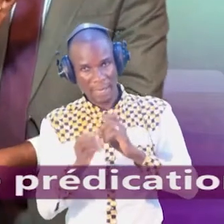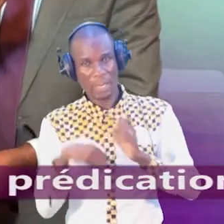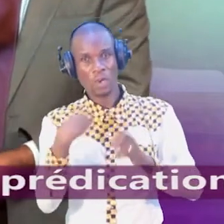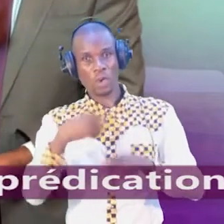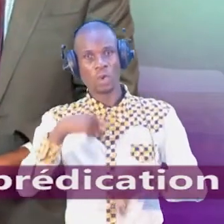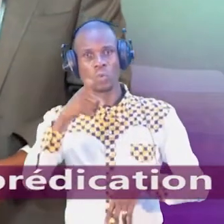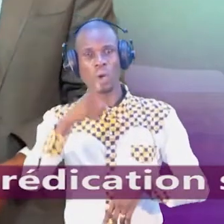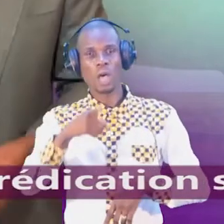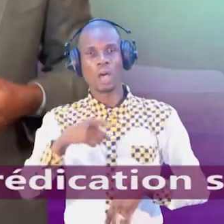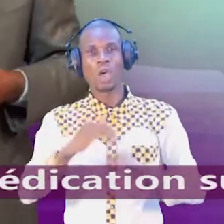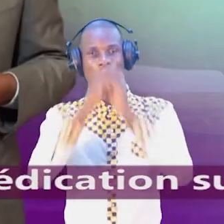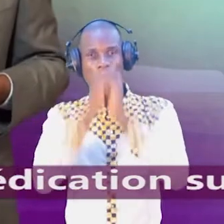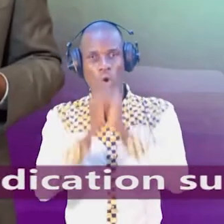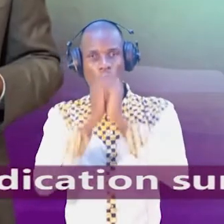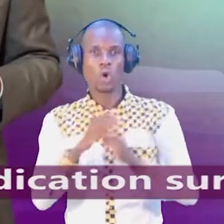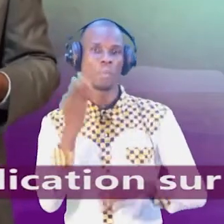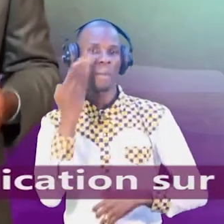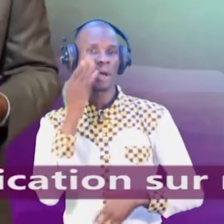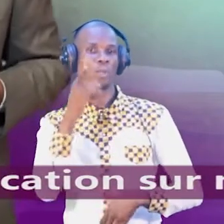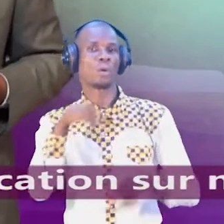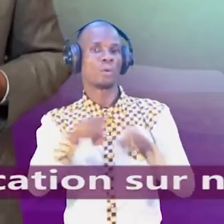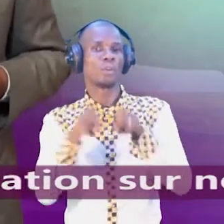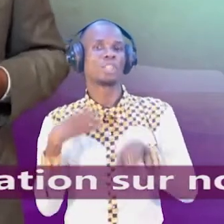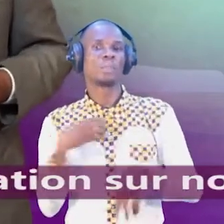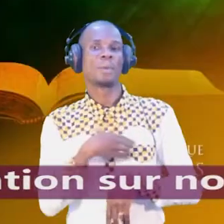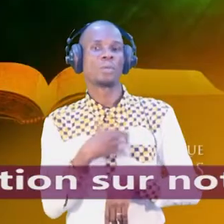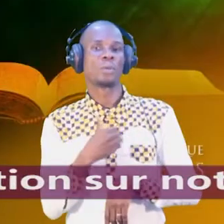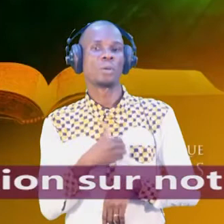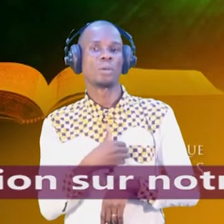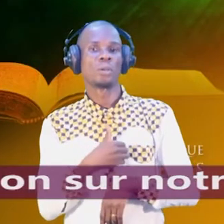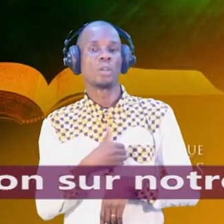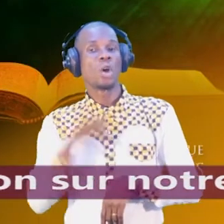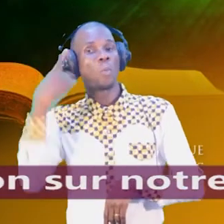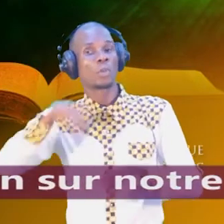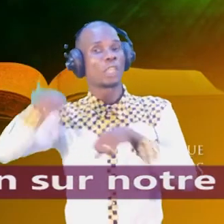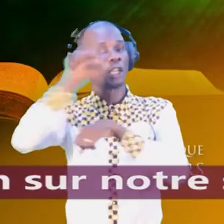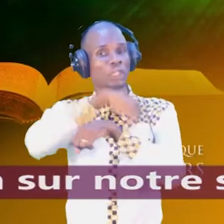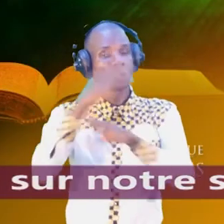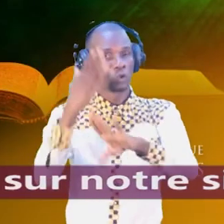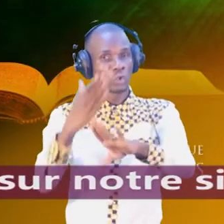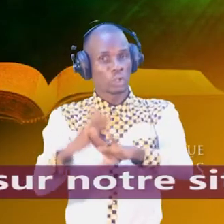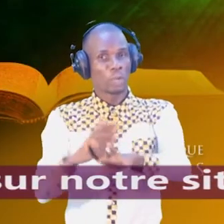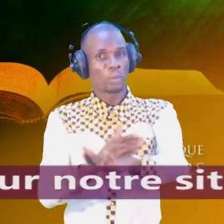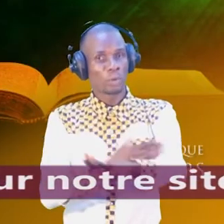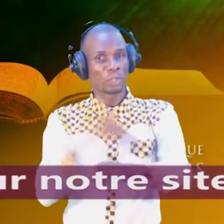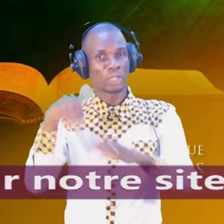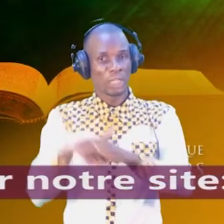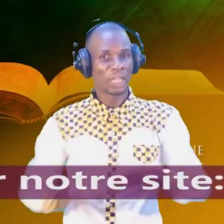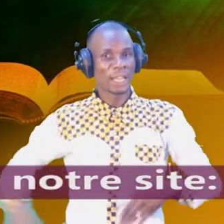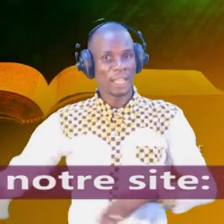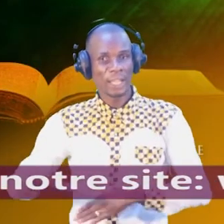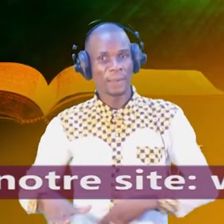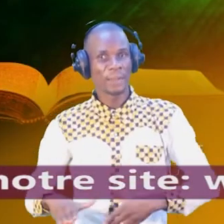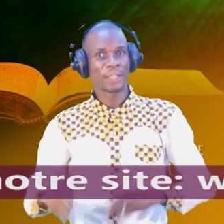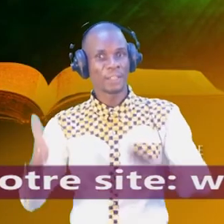allons mis bien comme il est à l'Iboso, nous allons comprendre que nous allons mis bien comme il est à l'Iboso, nous allons comprendre Miamia tata wa